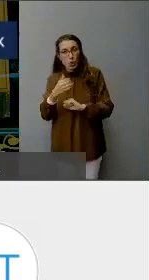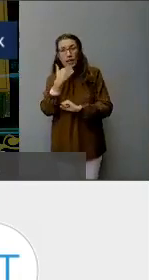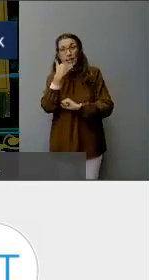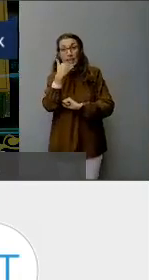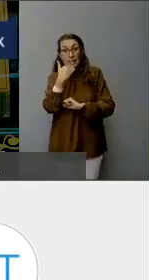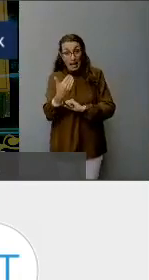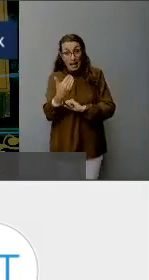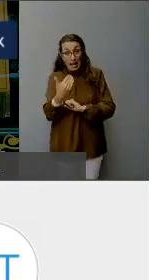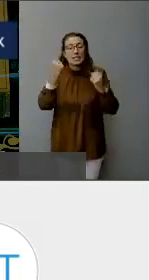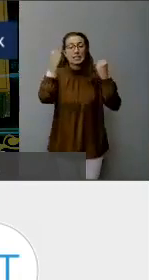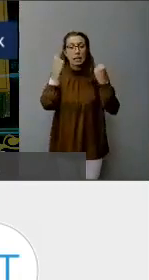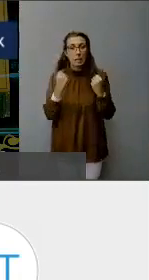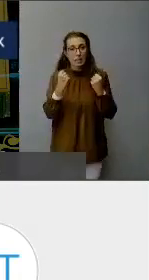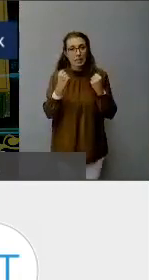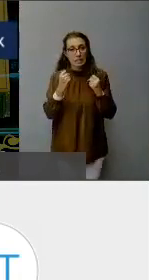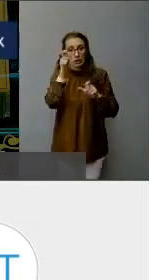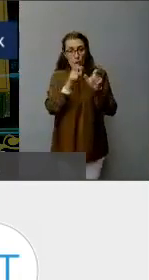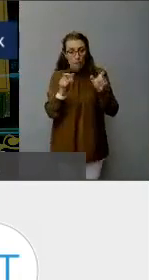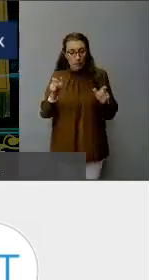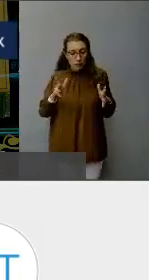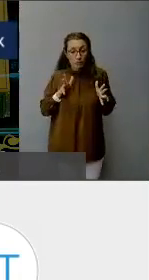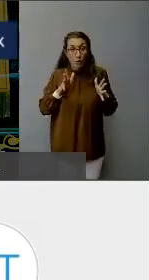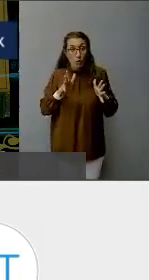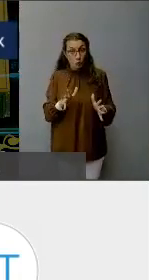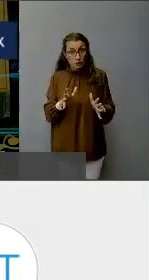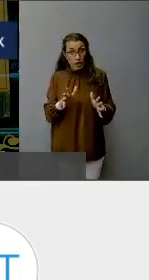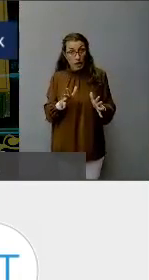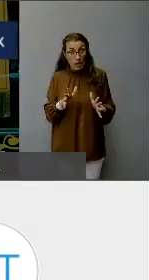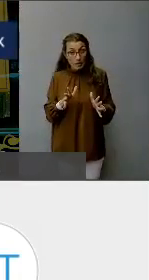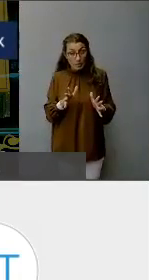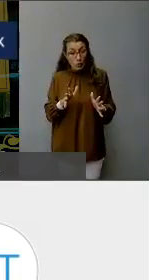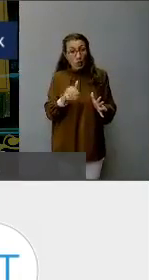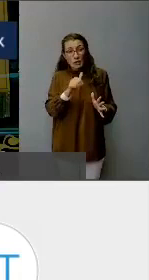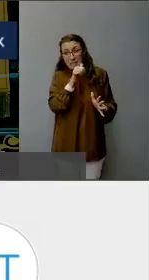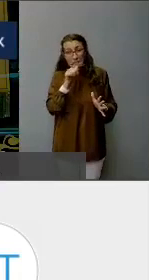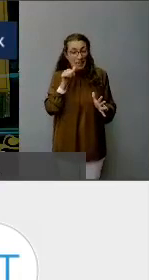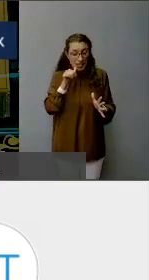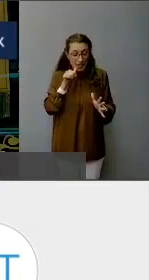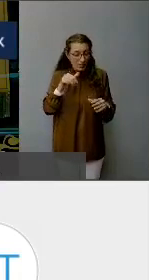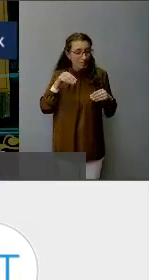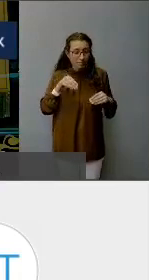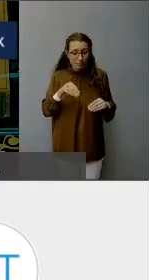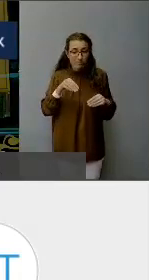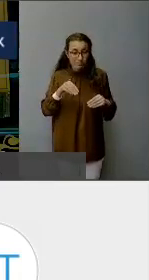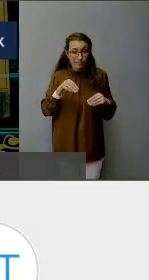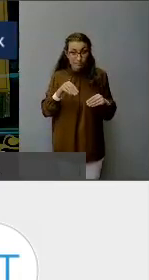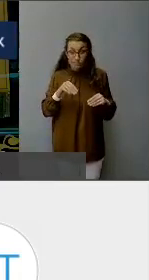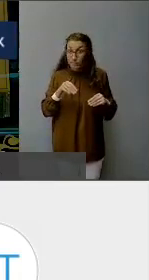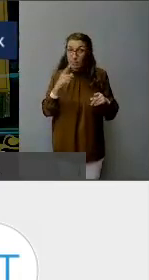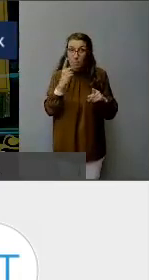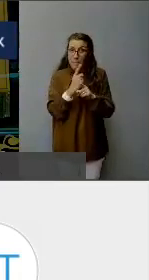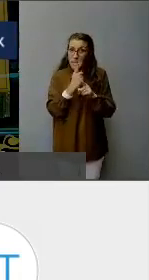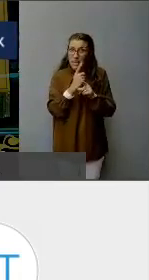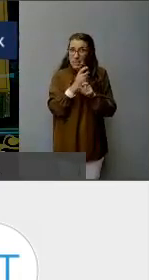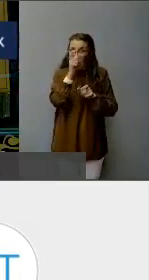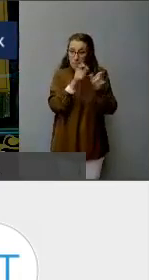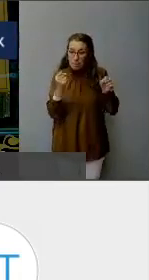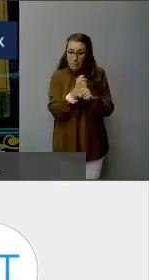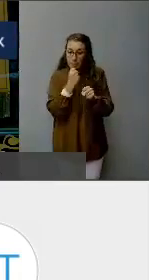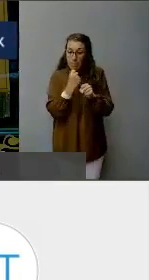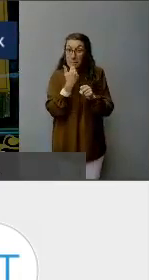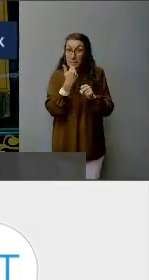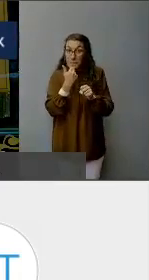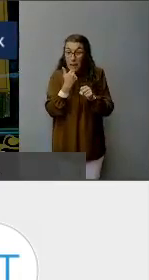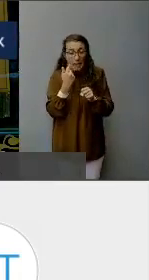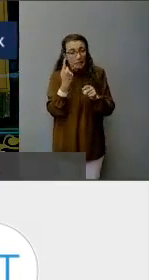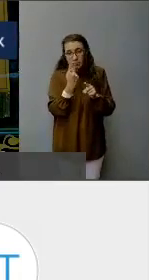del personale volontario ritenuto necessario intervenire tempestivamente per colmare le carenze di organico dei